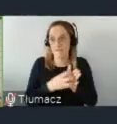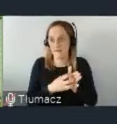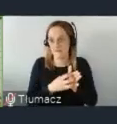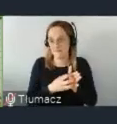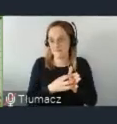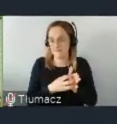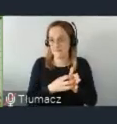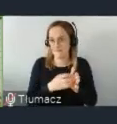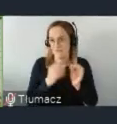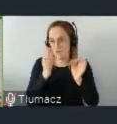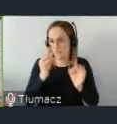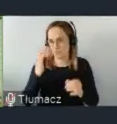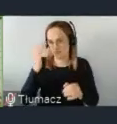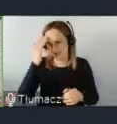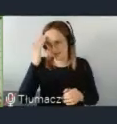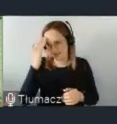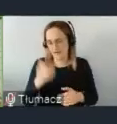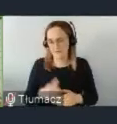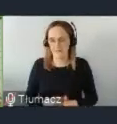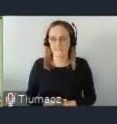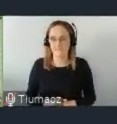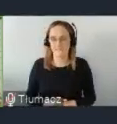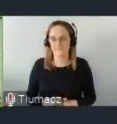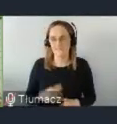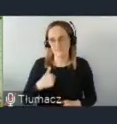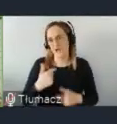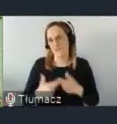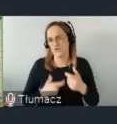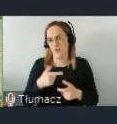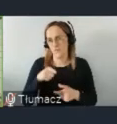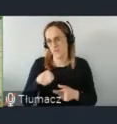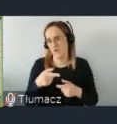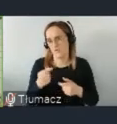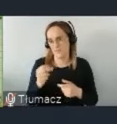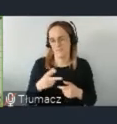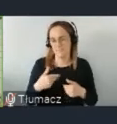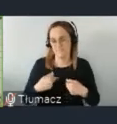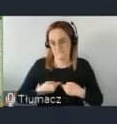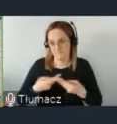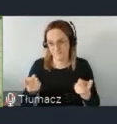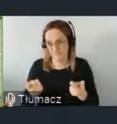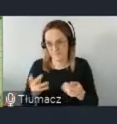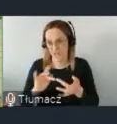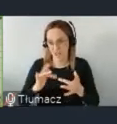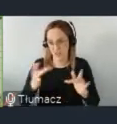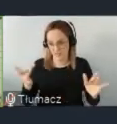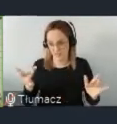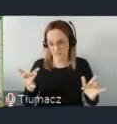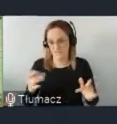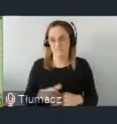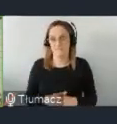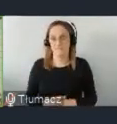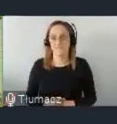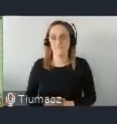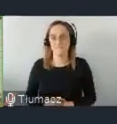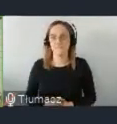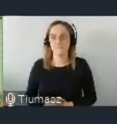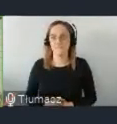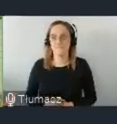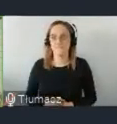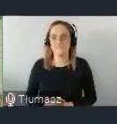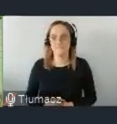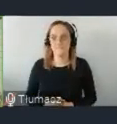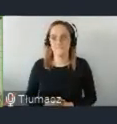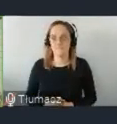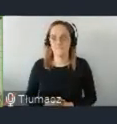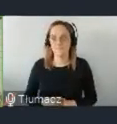którą znamy. Ja może zrobię to tak. Puszczę wam link do